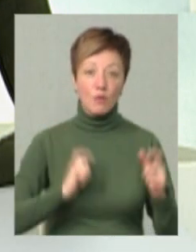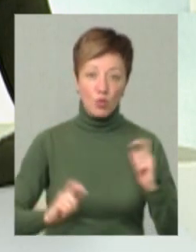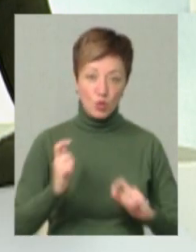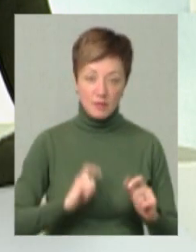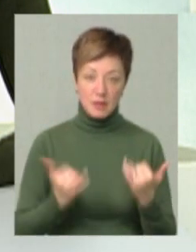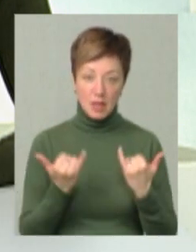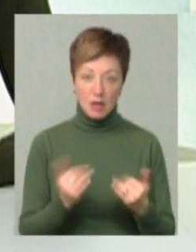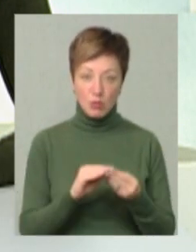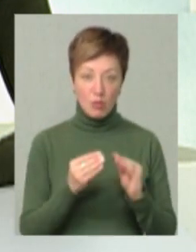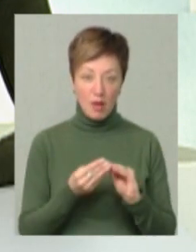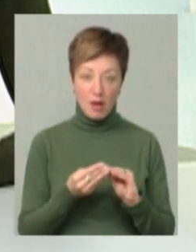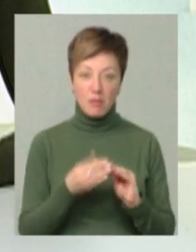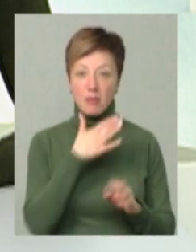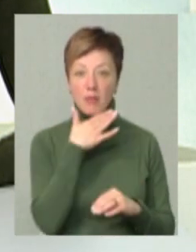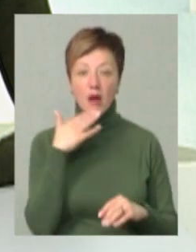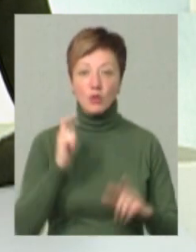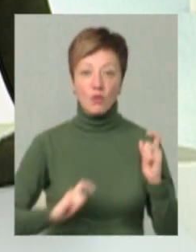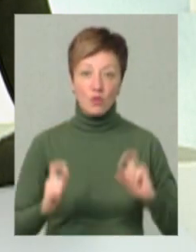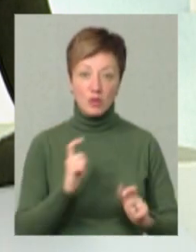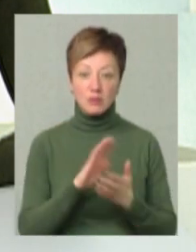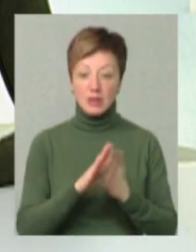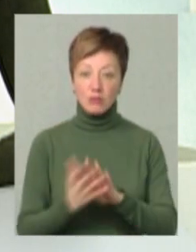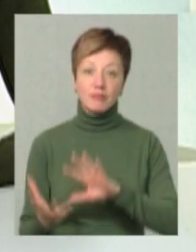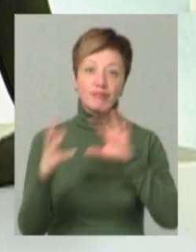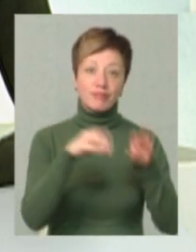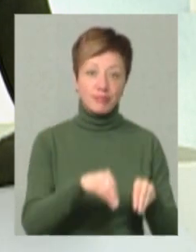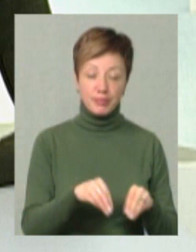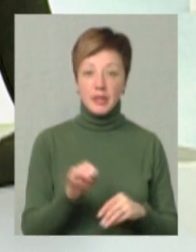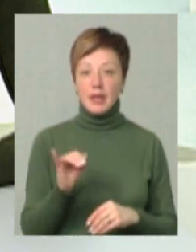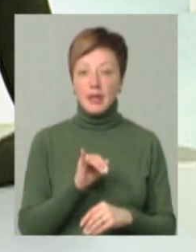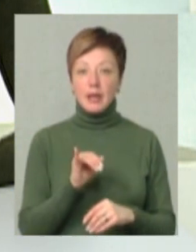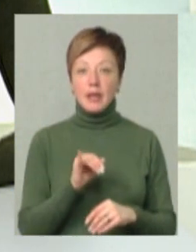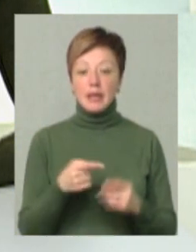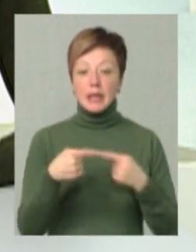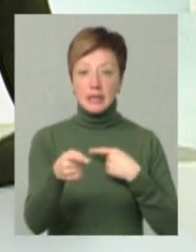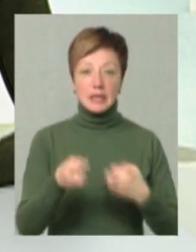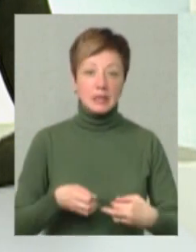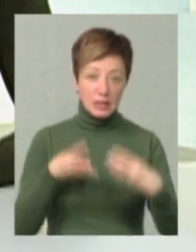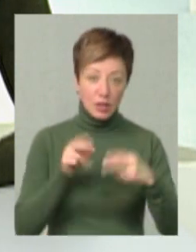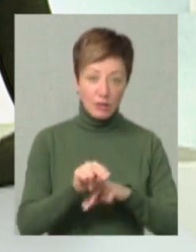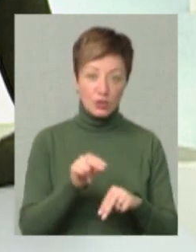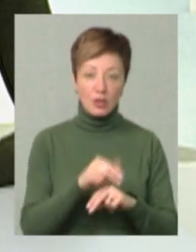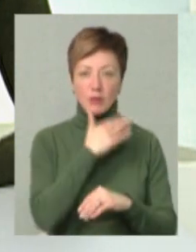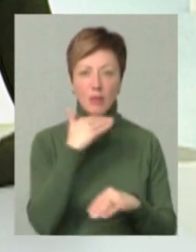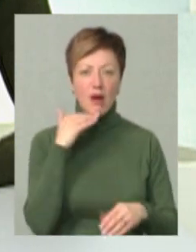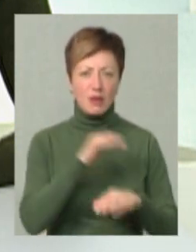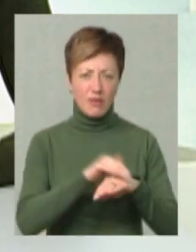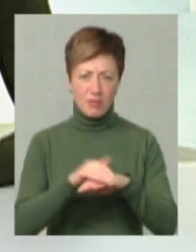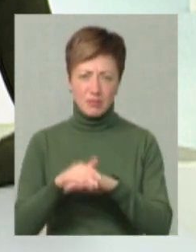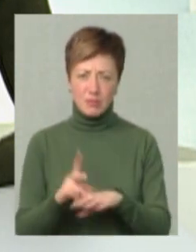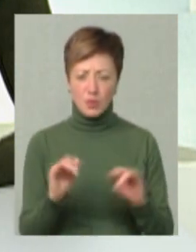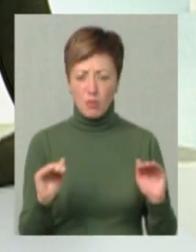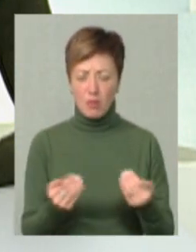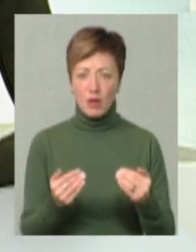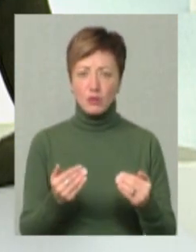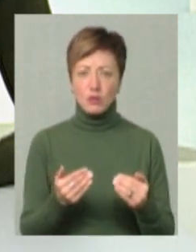зараз проблемна, оскільки багато вузів має статус переміщених, і дистанційне навчання, і багато факторів, які